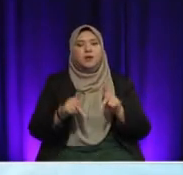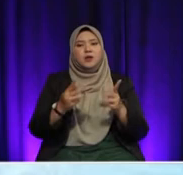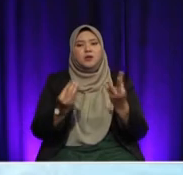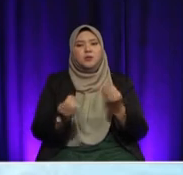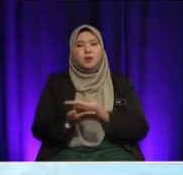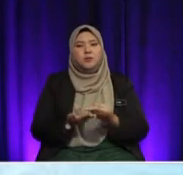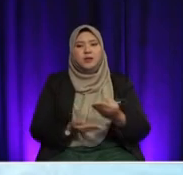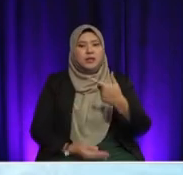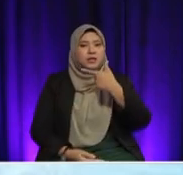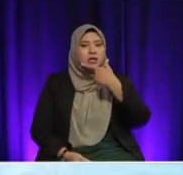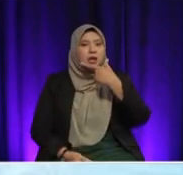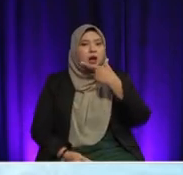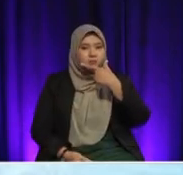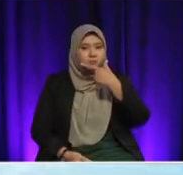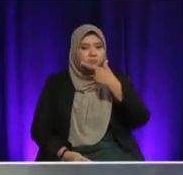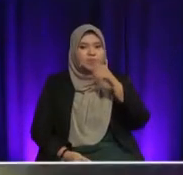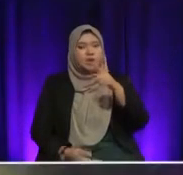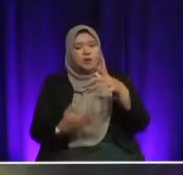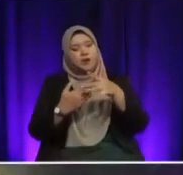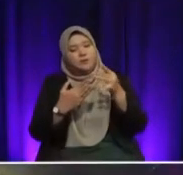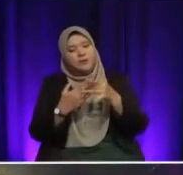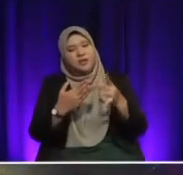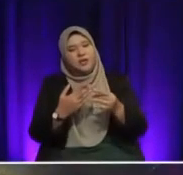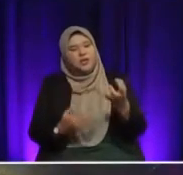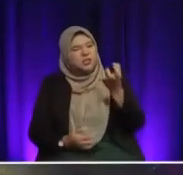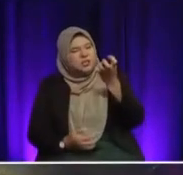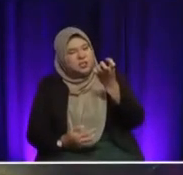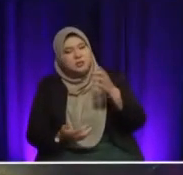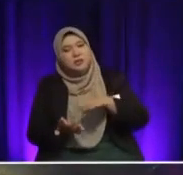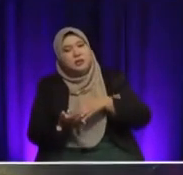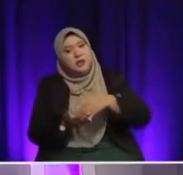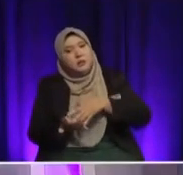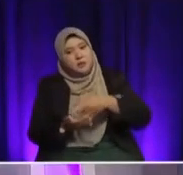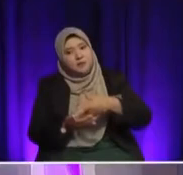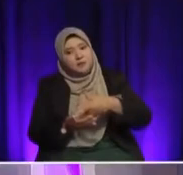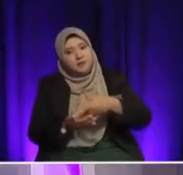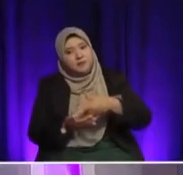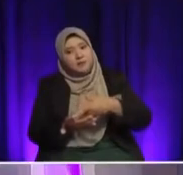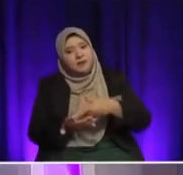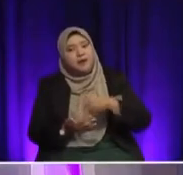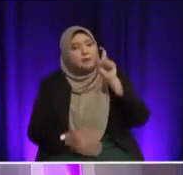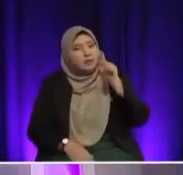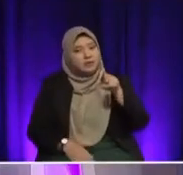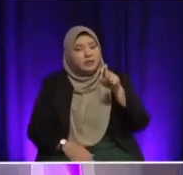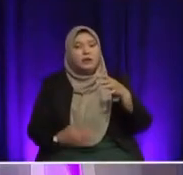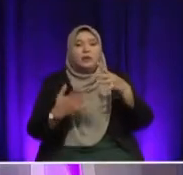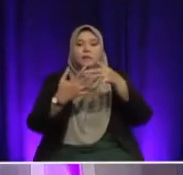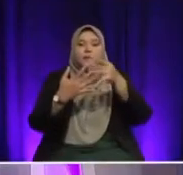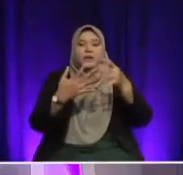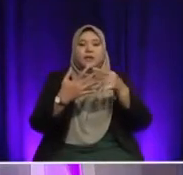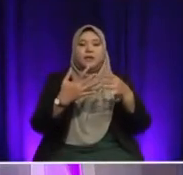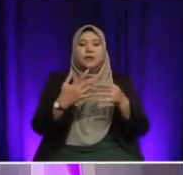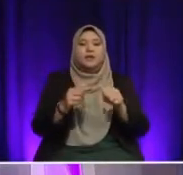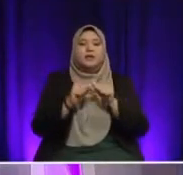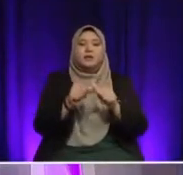Nisa pernah makan ikan pekasam? Pernah cikgu. Betul ke lembut dan kenyal? Betul. Kalau keras nanti Macam mana nak makan tu? Okey.